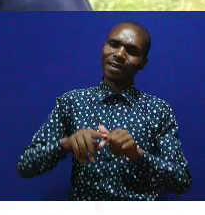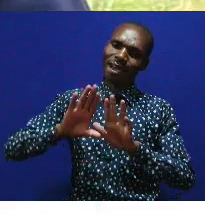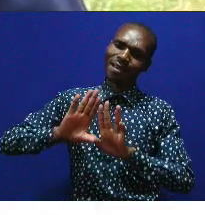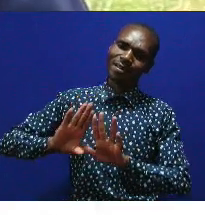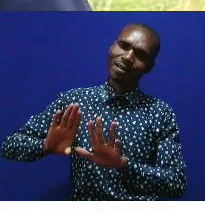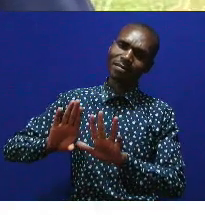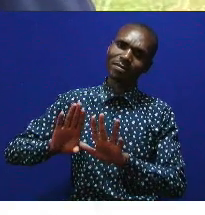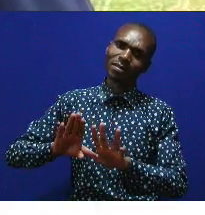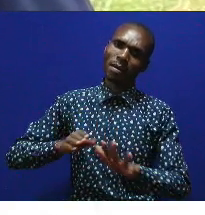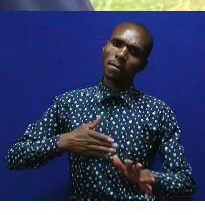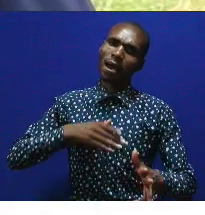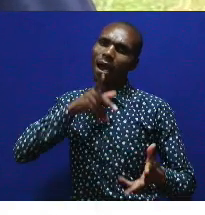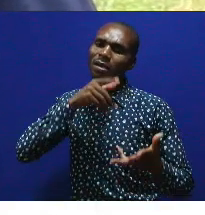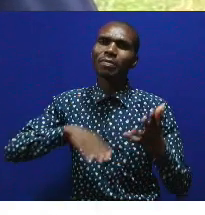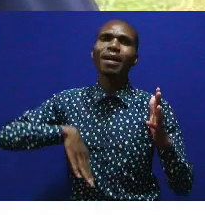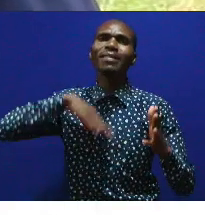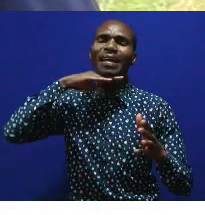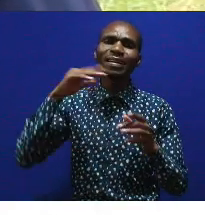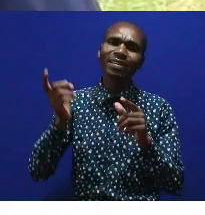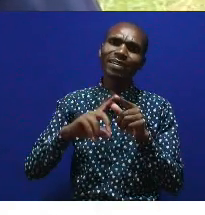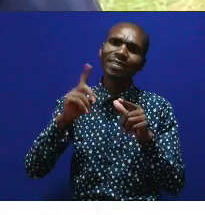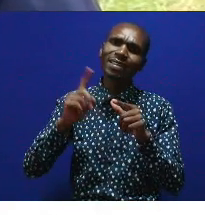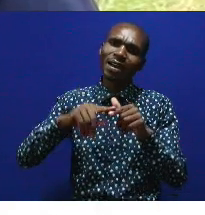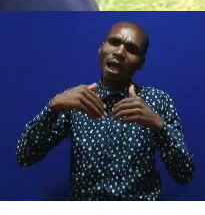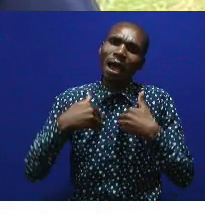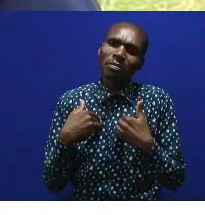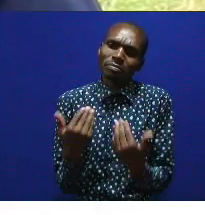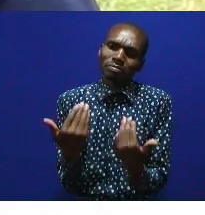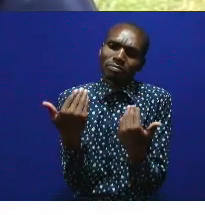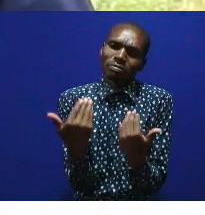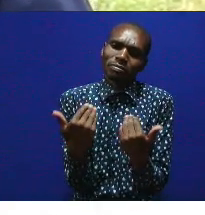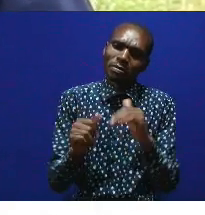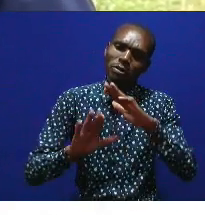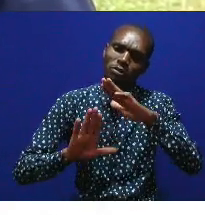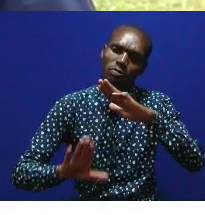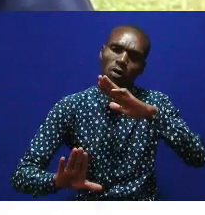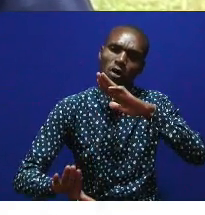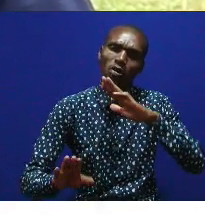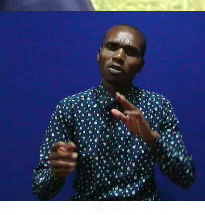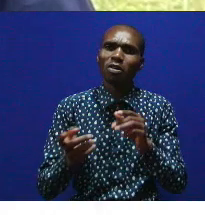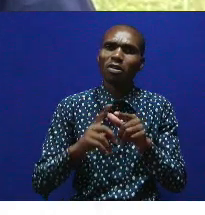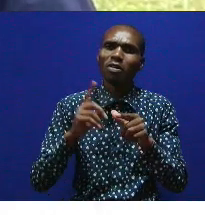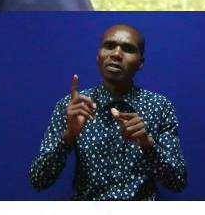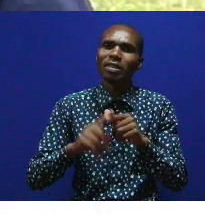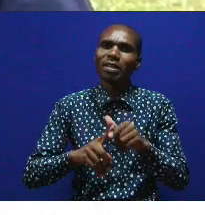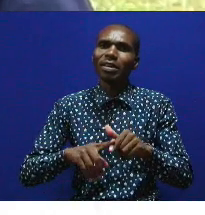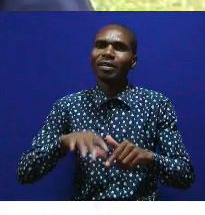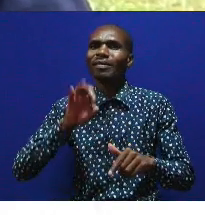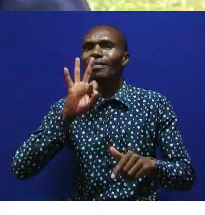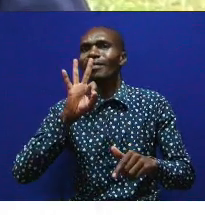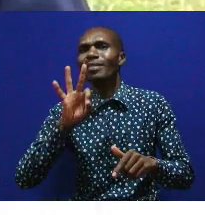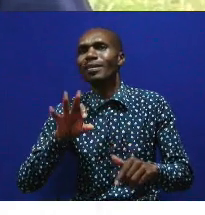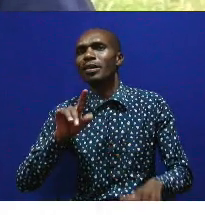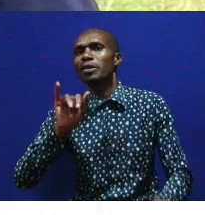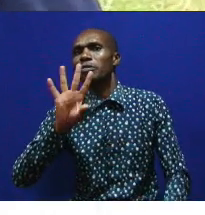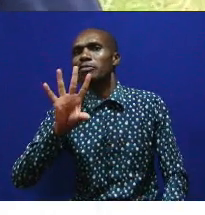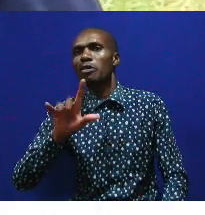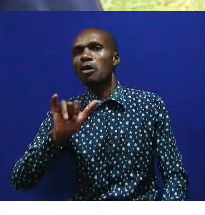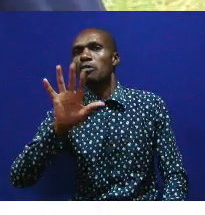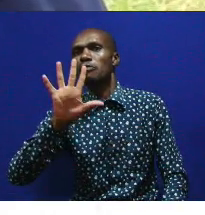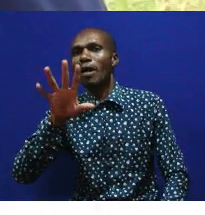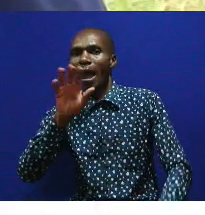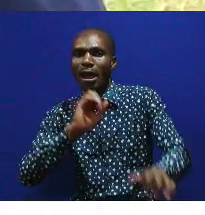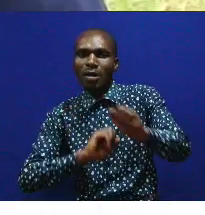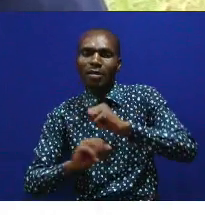MCH nach watoto wangu wakiwa wadogo walikuwa tu na miaka mitatu minne mitano